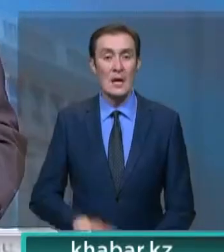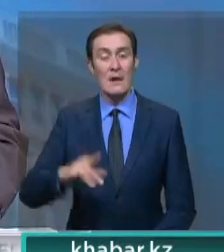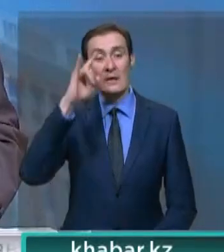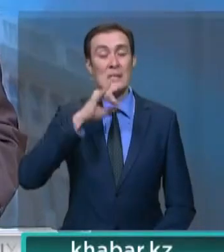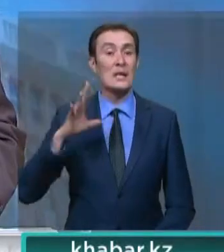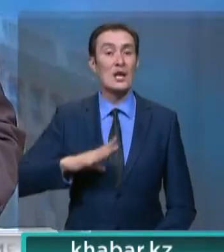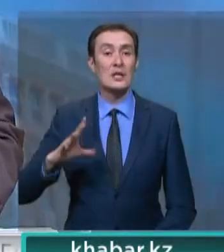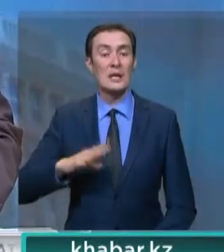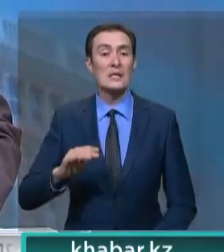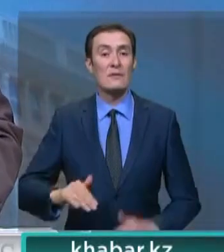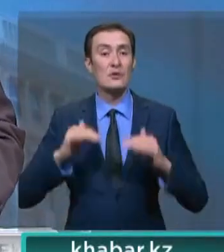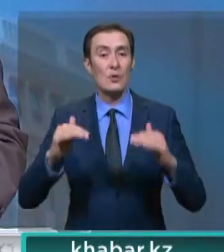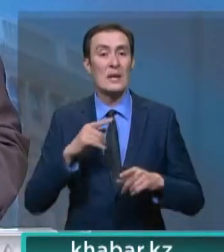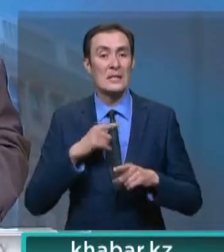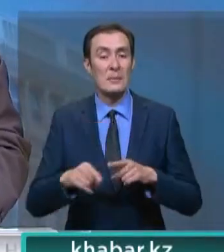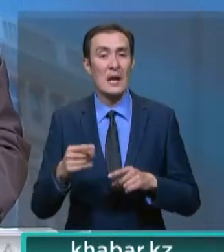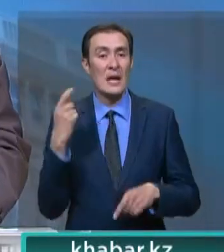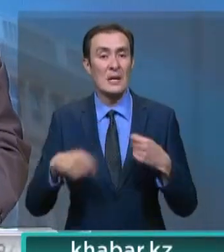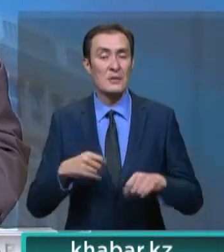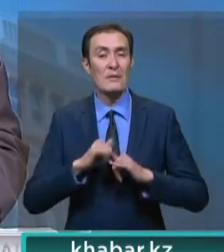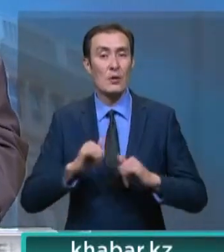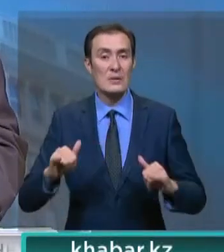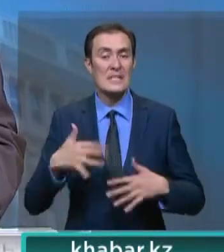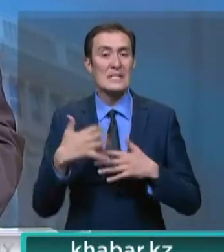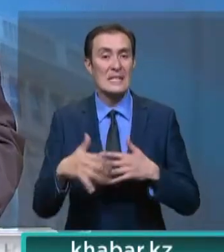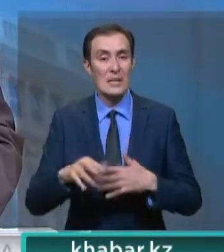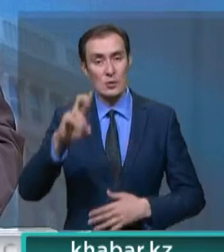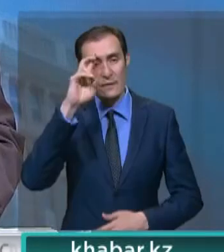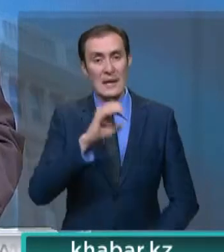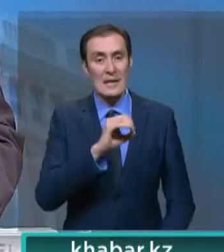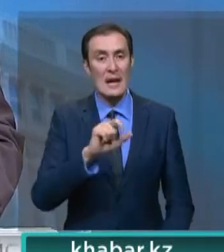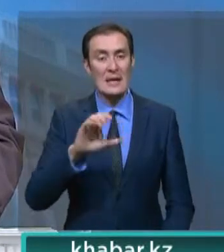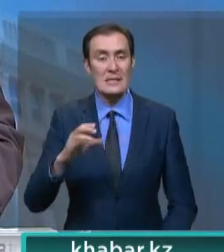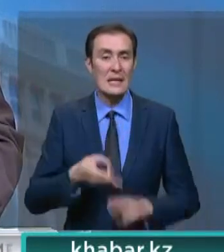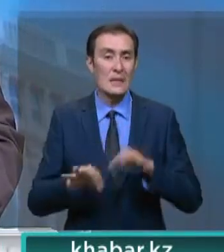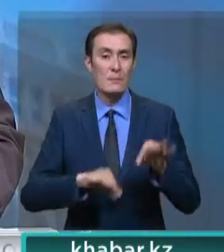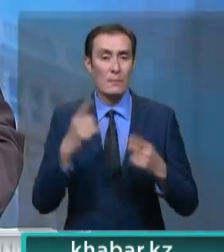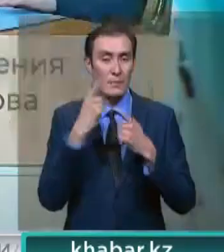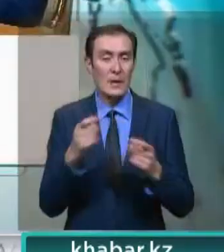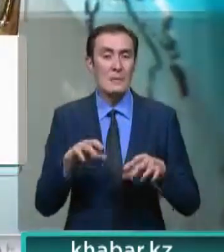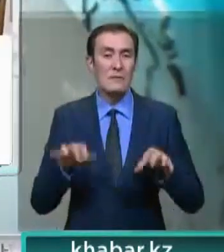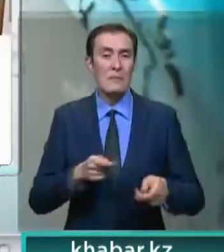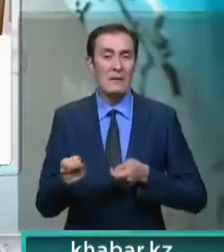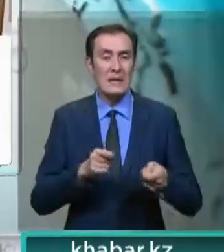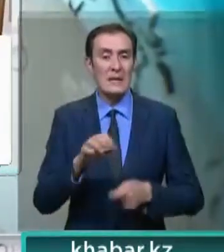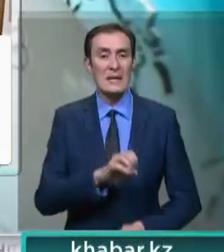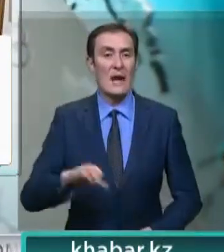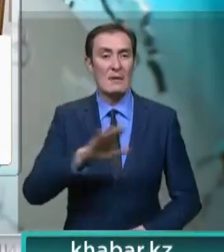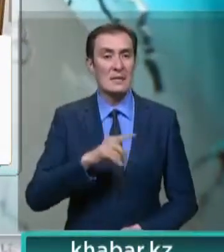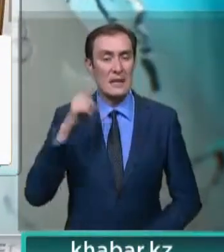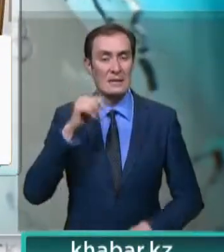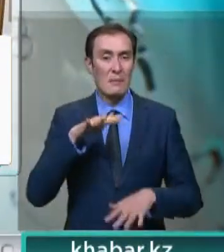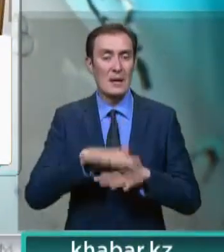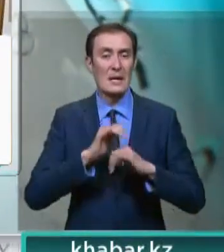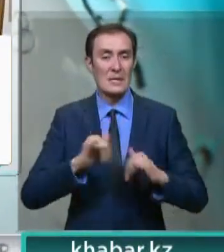Казахстане ожидается самая высокая динамика экономического роста среди стран ЕАЭС. Такие прогнозы озвучил председатель правления Евразийского банка